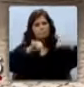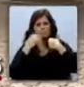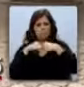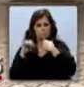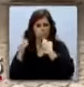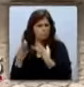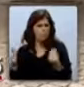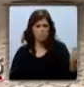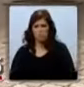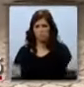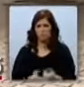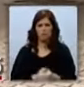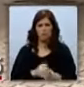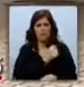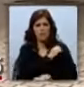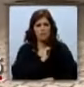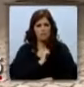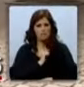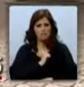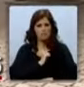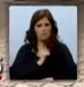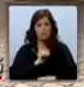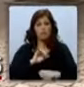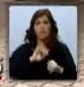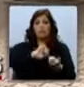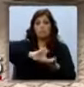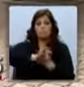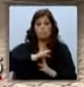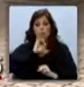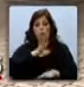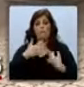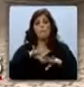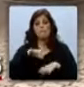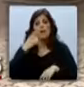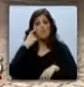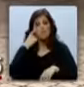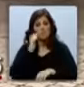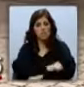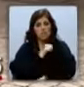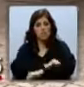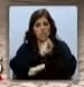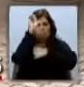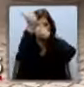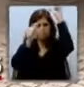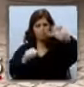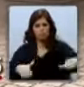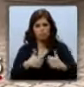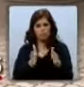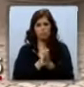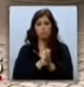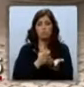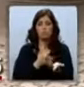очень много побоев. Ну, конкретно наша недвижимость не разбита, но стекла побитые, там очень много друзей